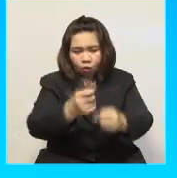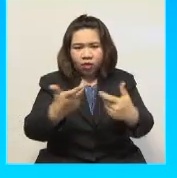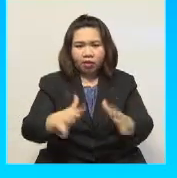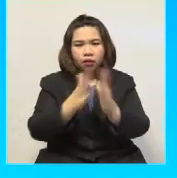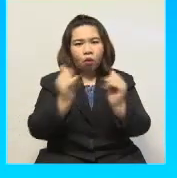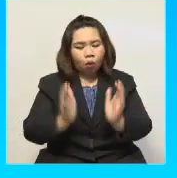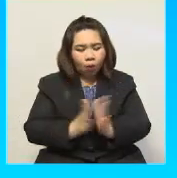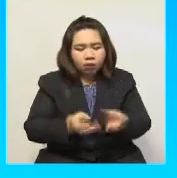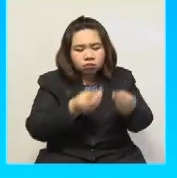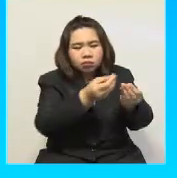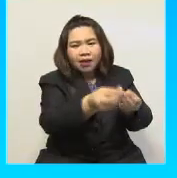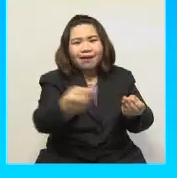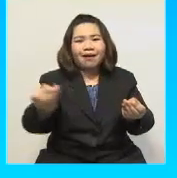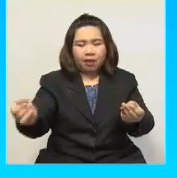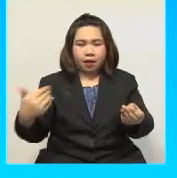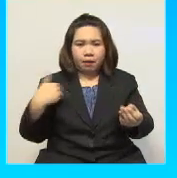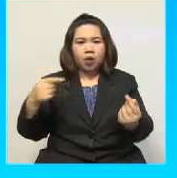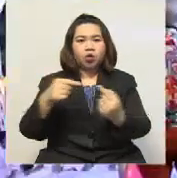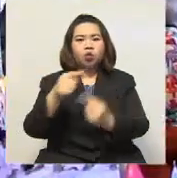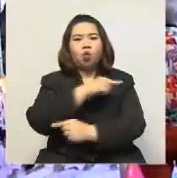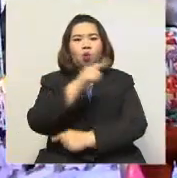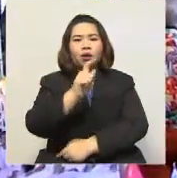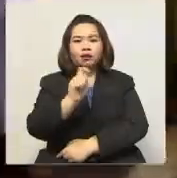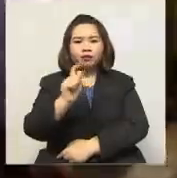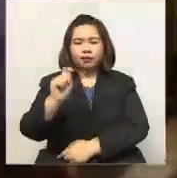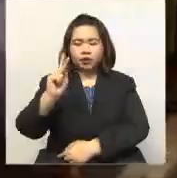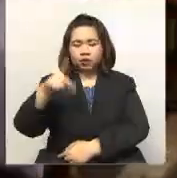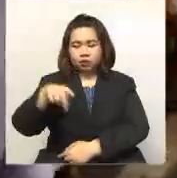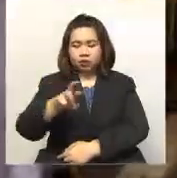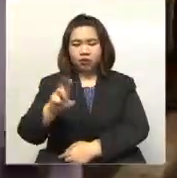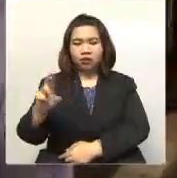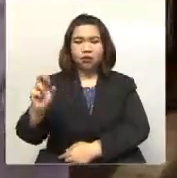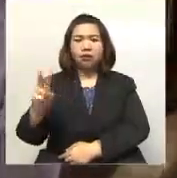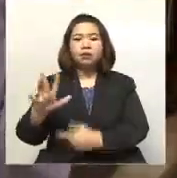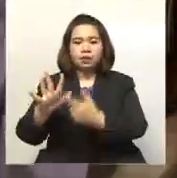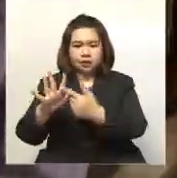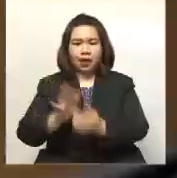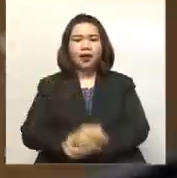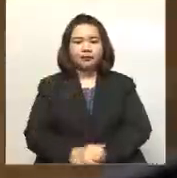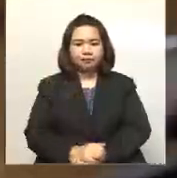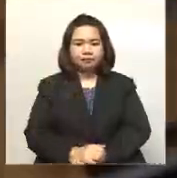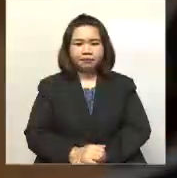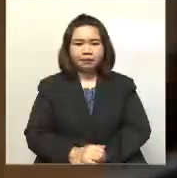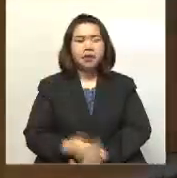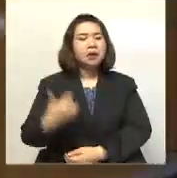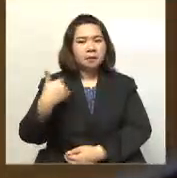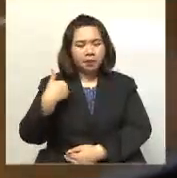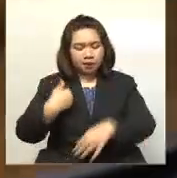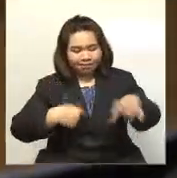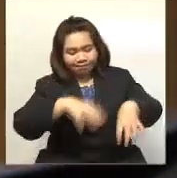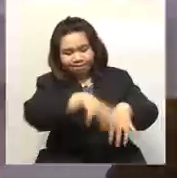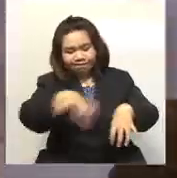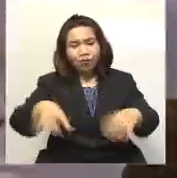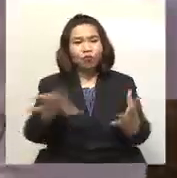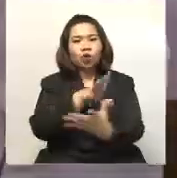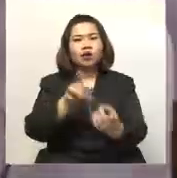101นำไปใช้กวนข้าวทิพย์ในงานเทศกาลออกพรรษาประจำปีนี้ค่ะนี่นะคะแต่ละที่ก็จะมีประเพณีมีบรรยาก